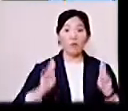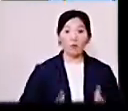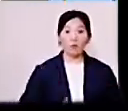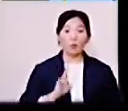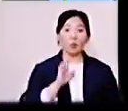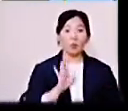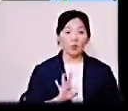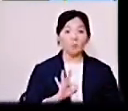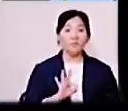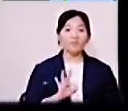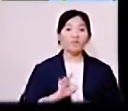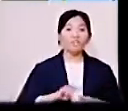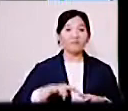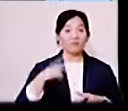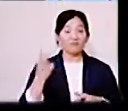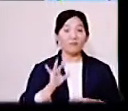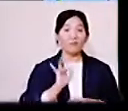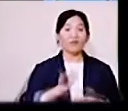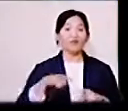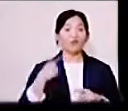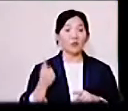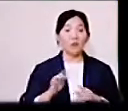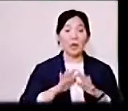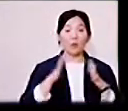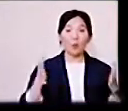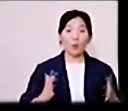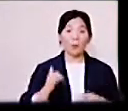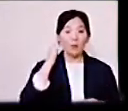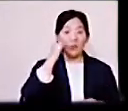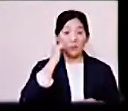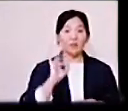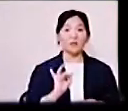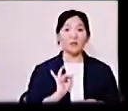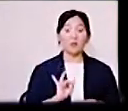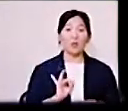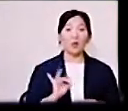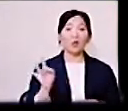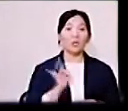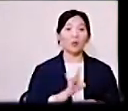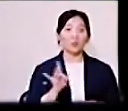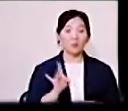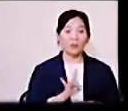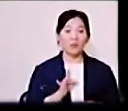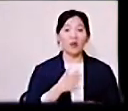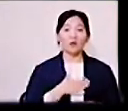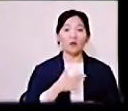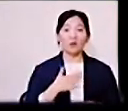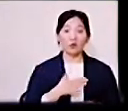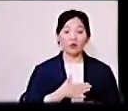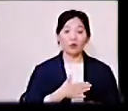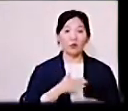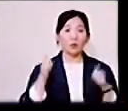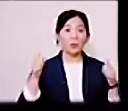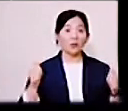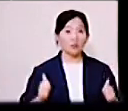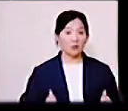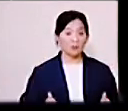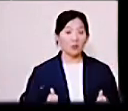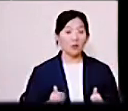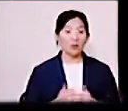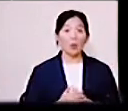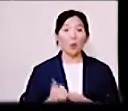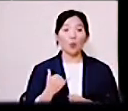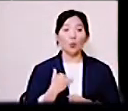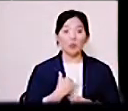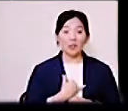но выразить «и» через объем памяти и размер наших картинок. У